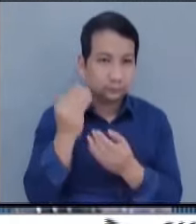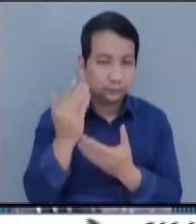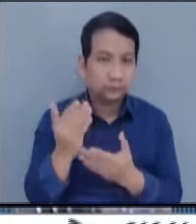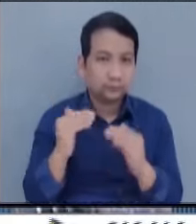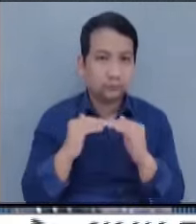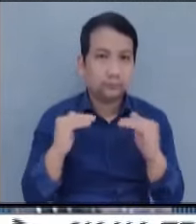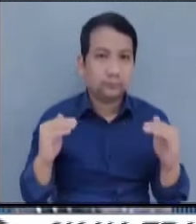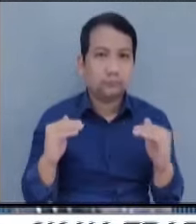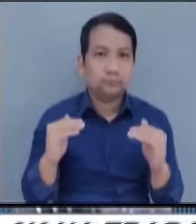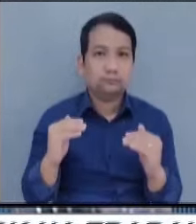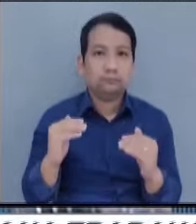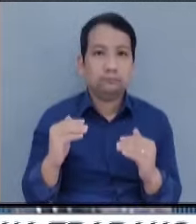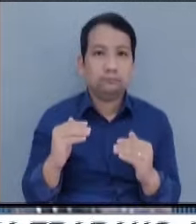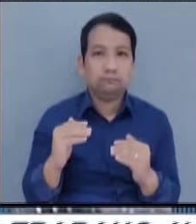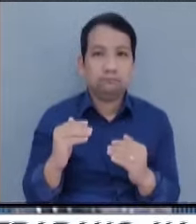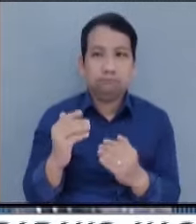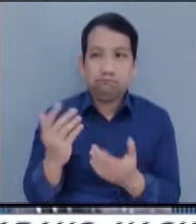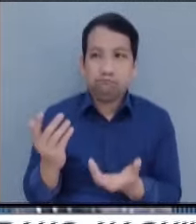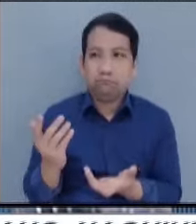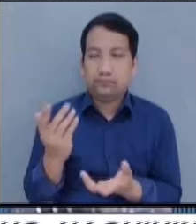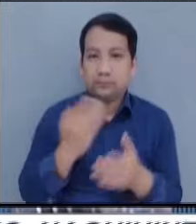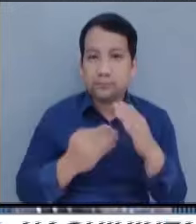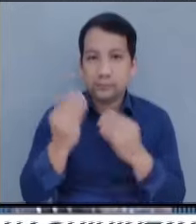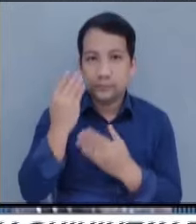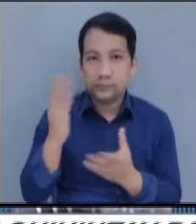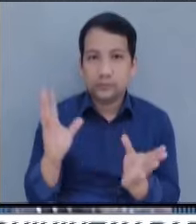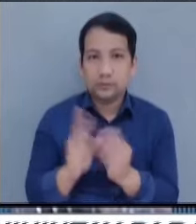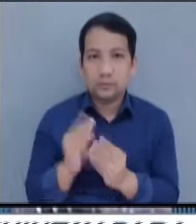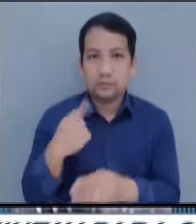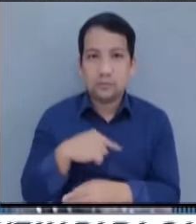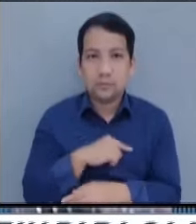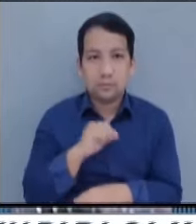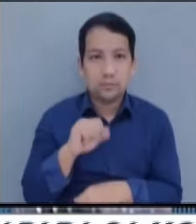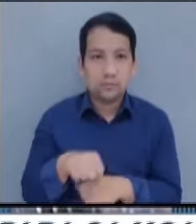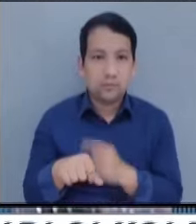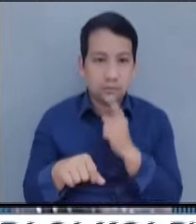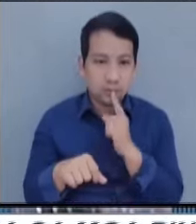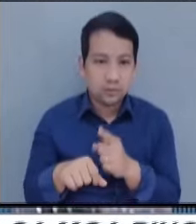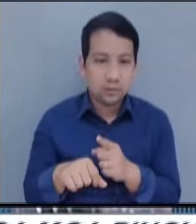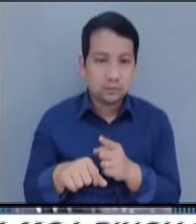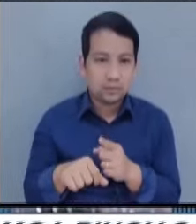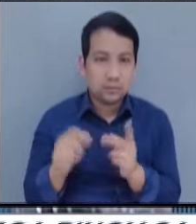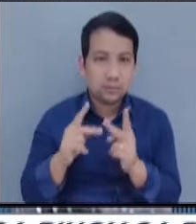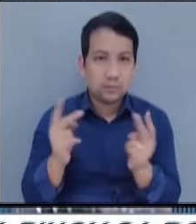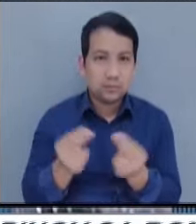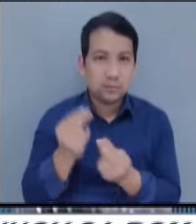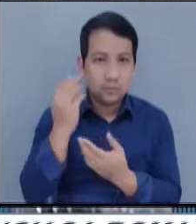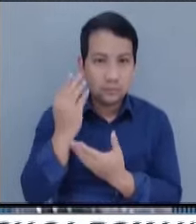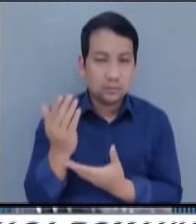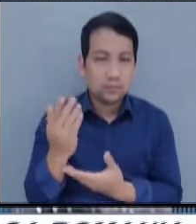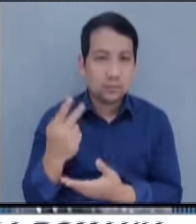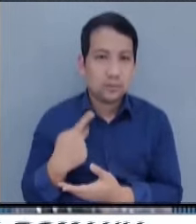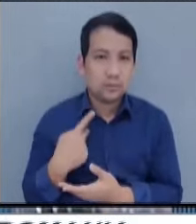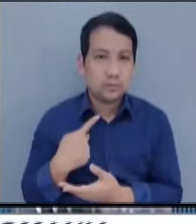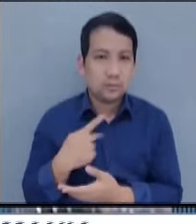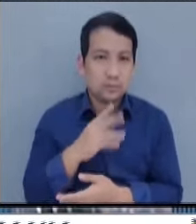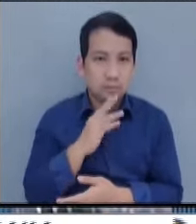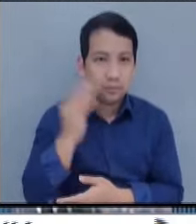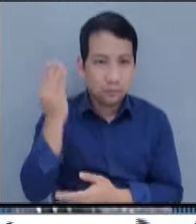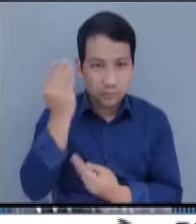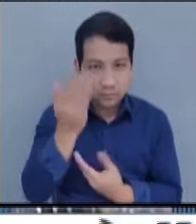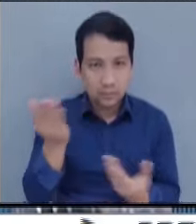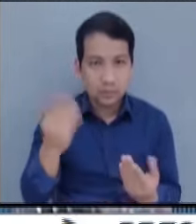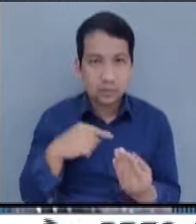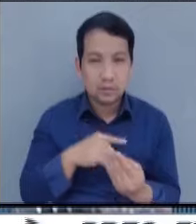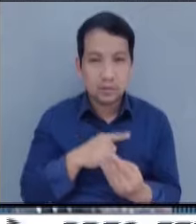solid ground to base our our positions on because we have already spoken with him and but